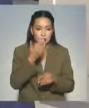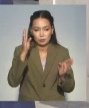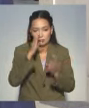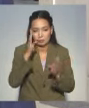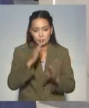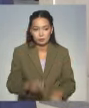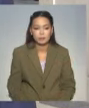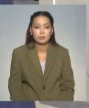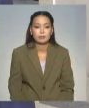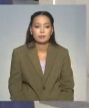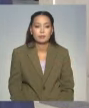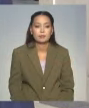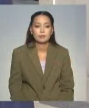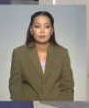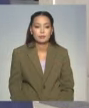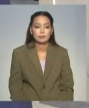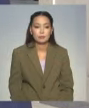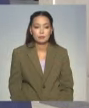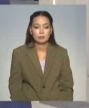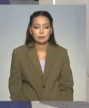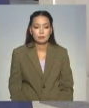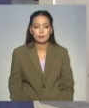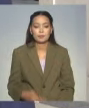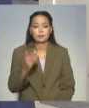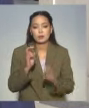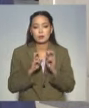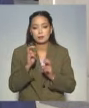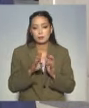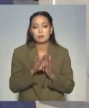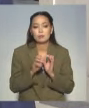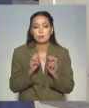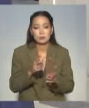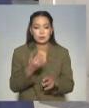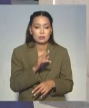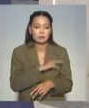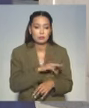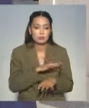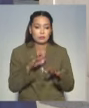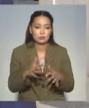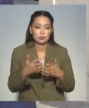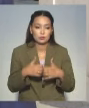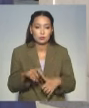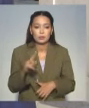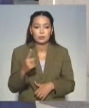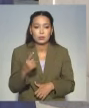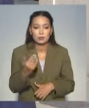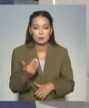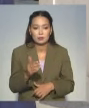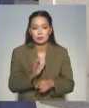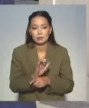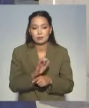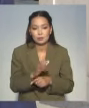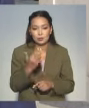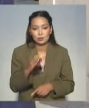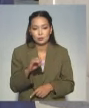Төртінші класс апасыз қауіпсіздікке жататын мекеме болып есептеледі. Шығаратын